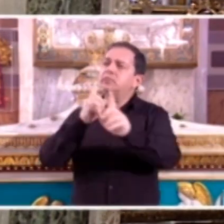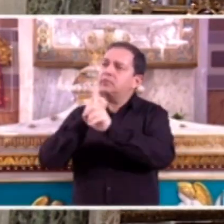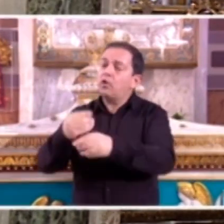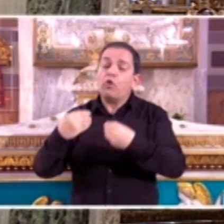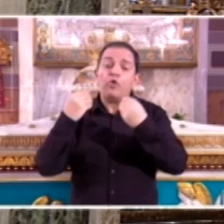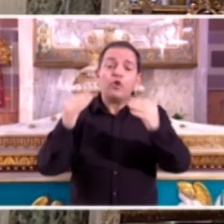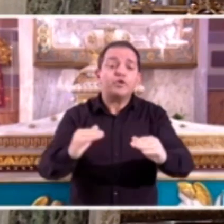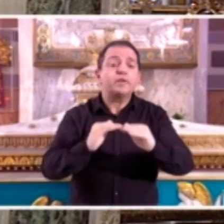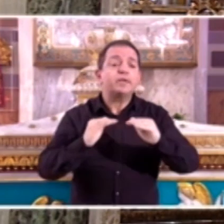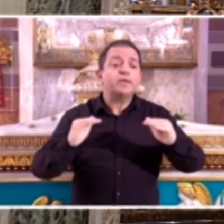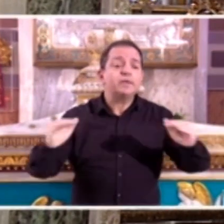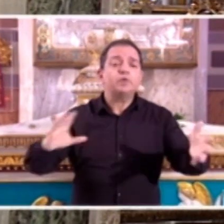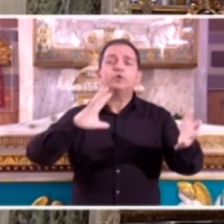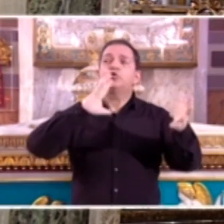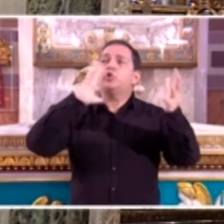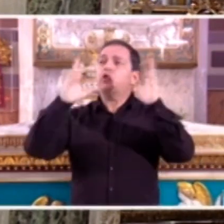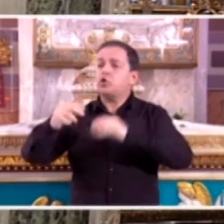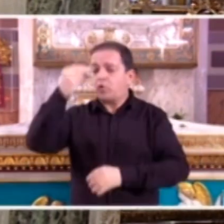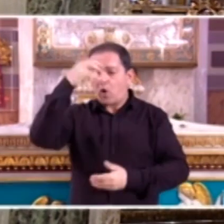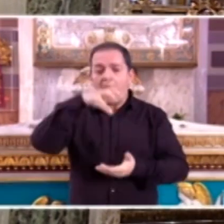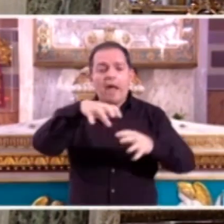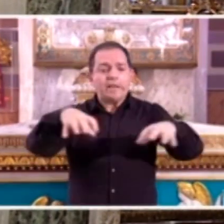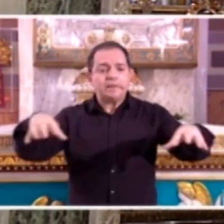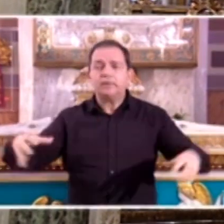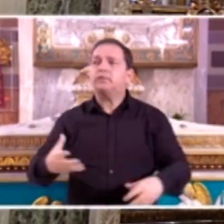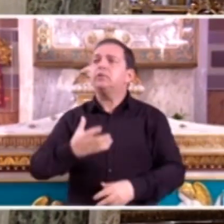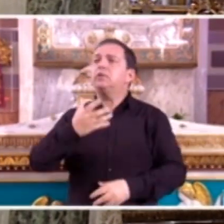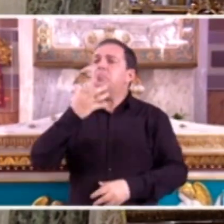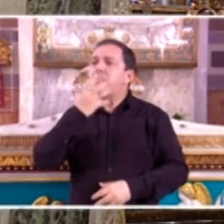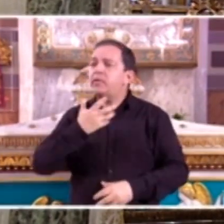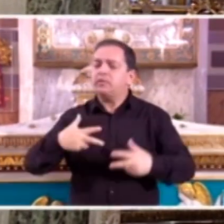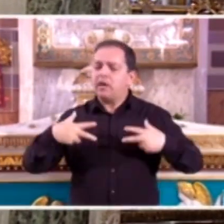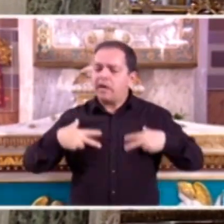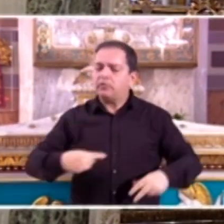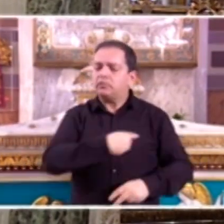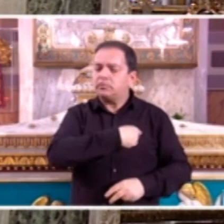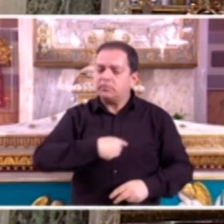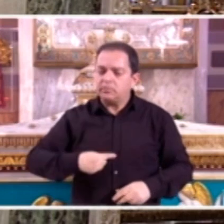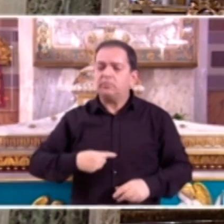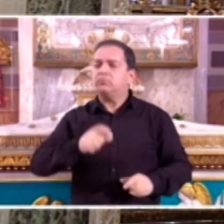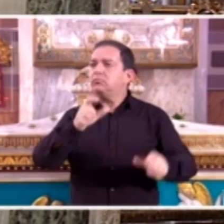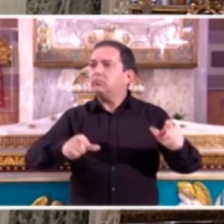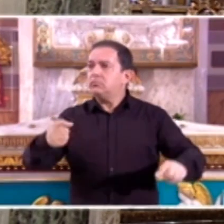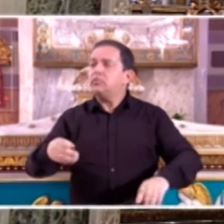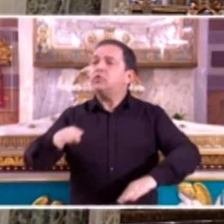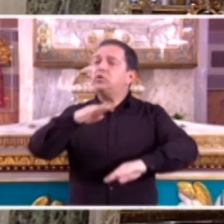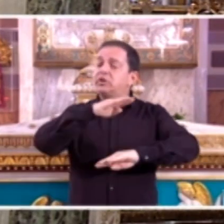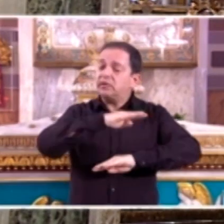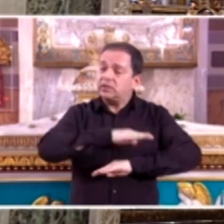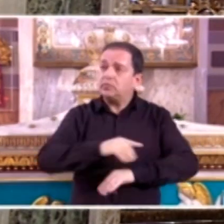Ειρήνη στον κόσμο σου γνώρισε. Τες Εκκλησίες σου, της ιερεύση, της άρχουσης